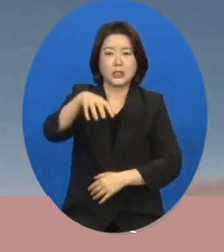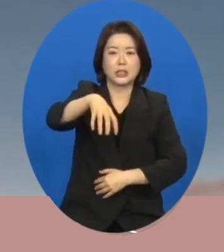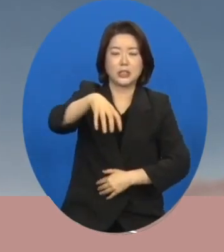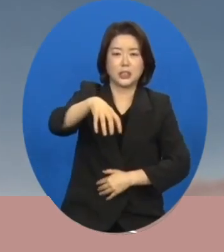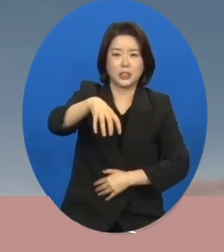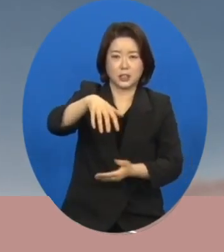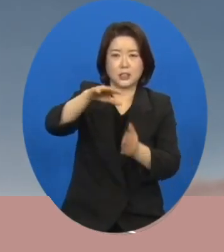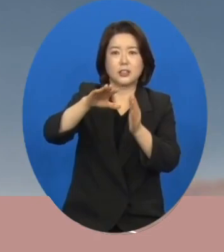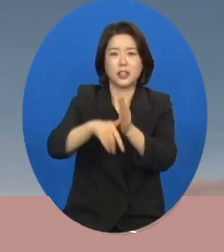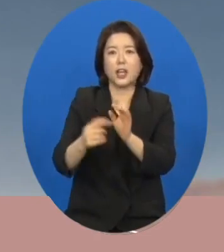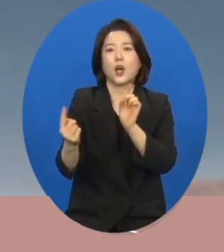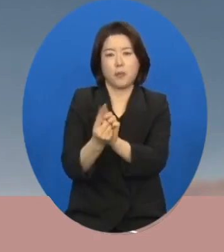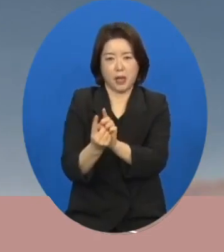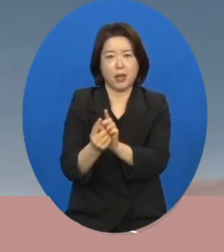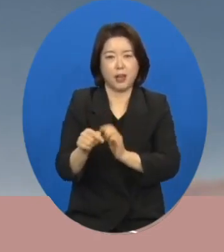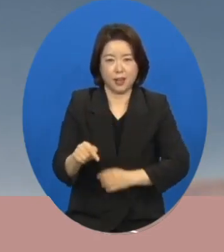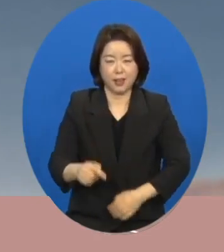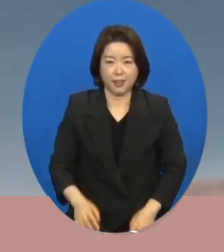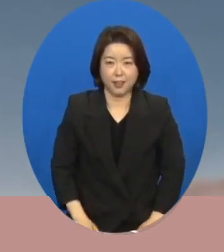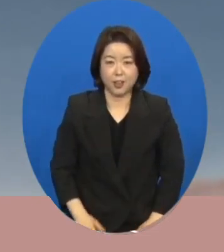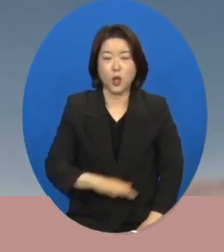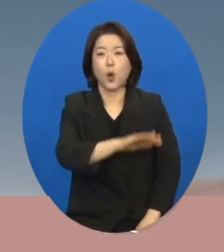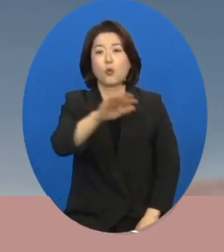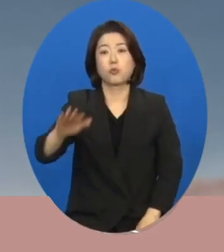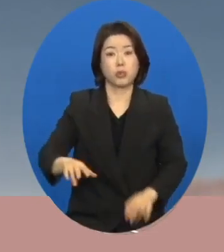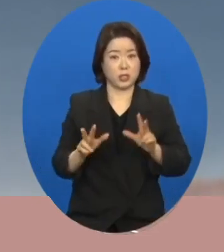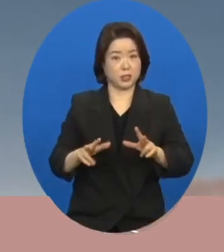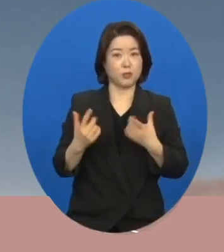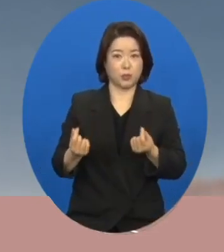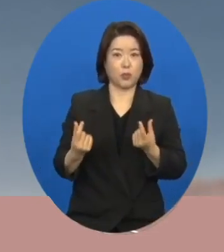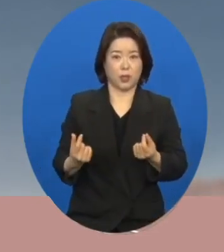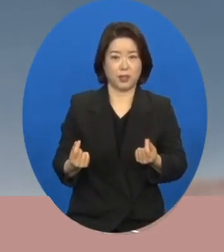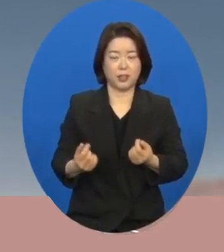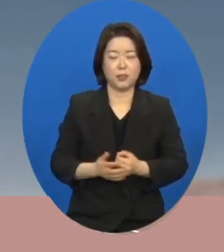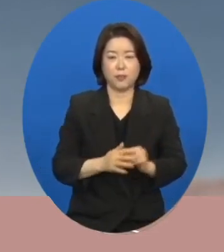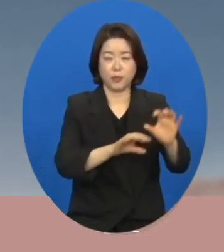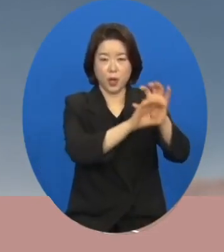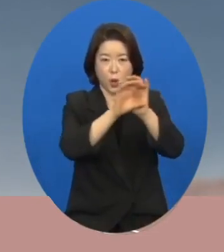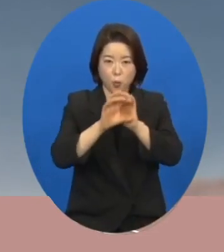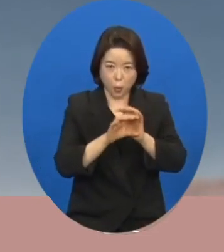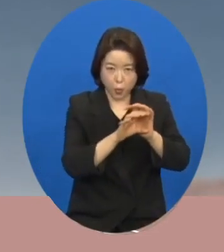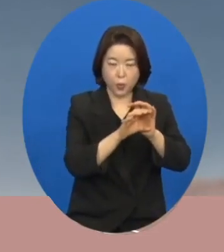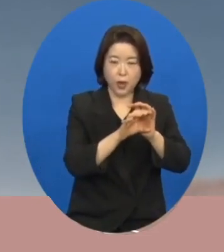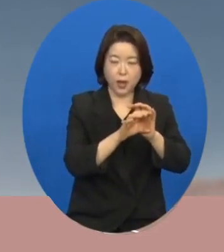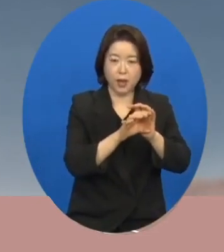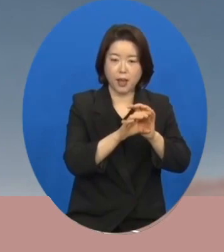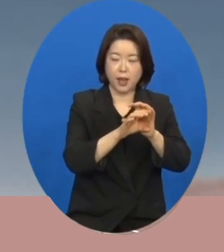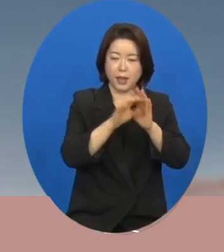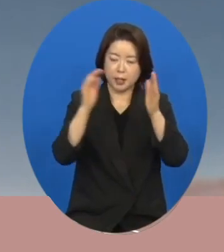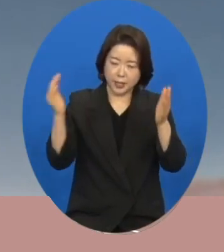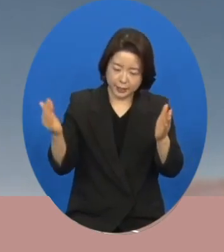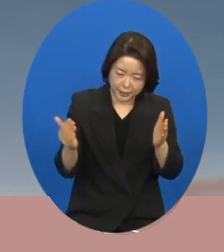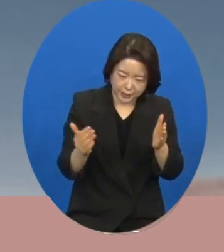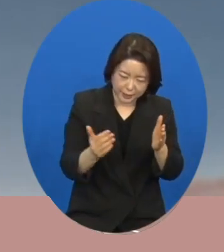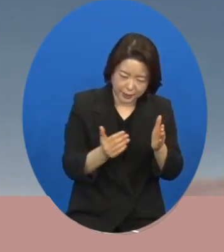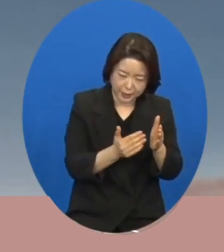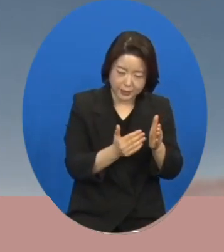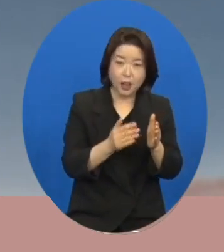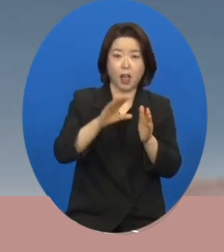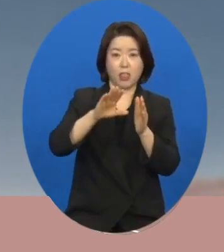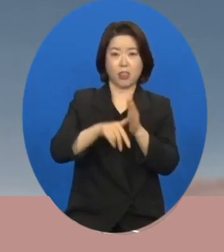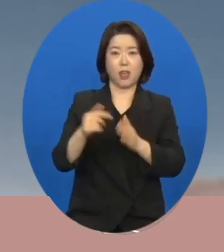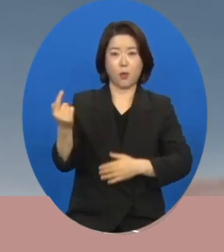지금 우리가서 있는이 시점도 흡사합니다 코로나를 이제 마무리하는 그 시점 가운데